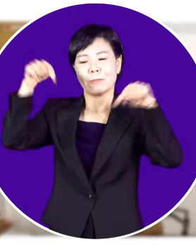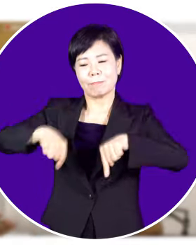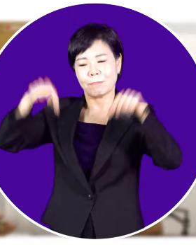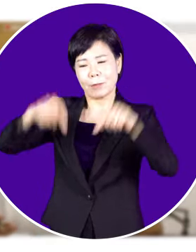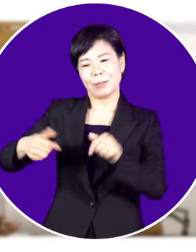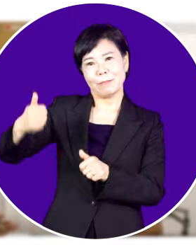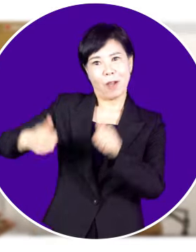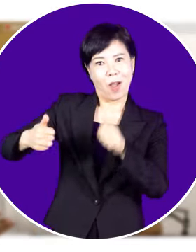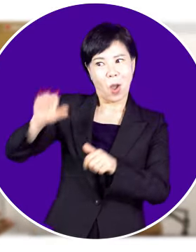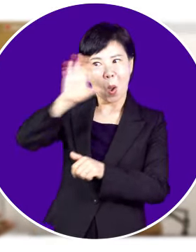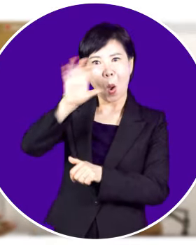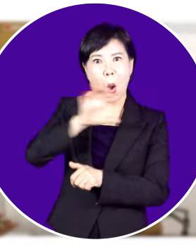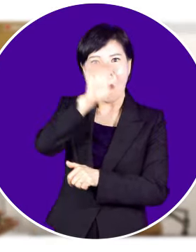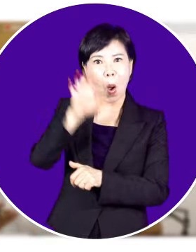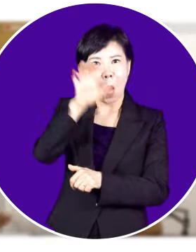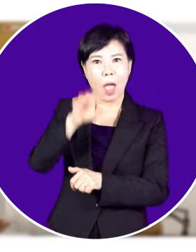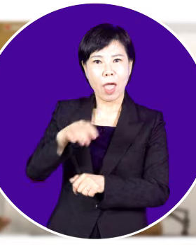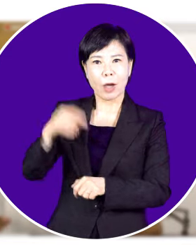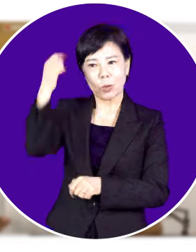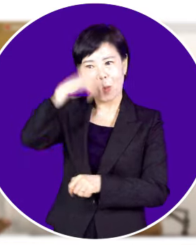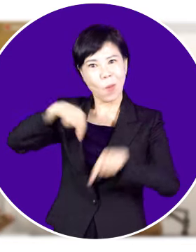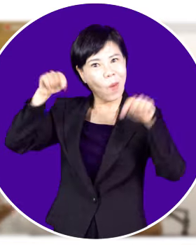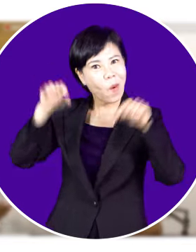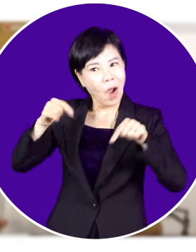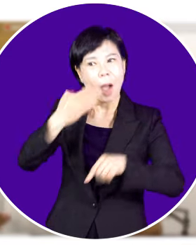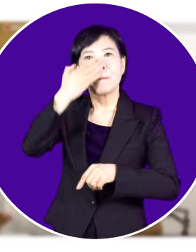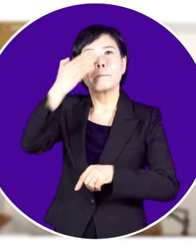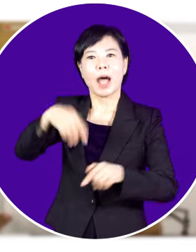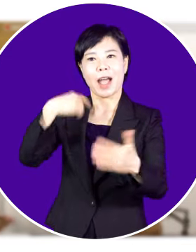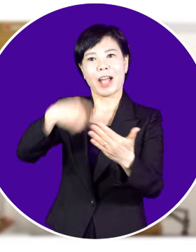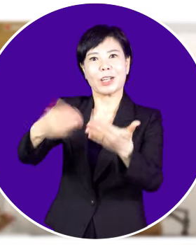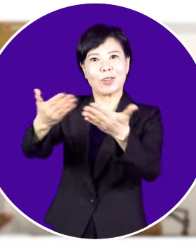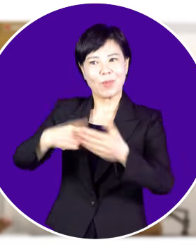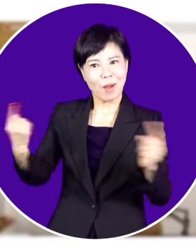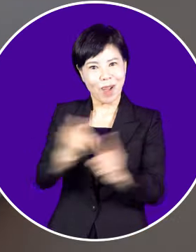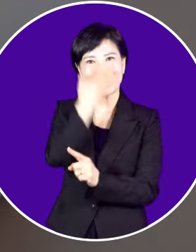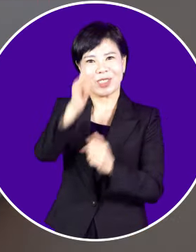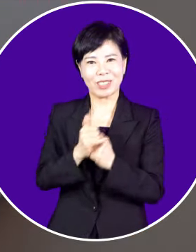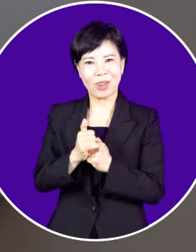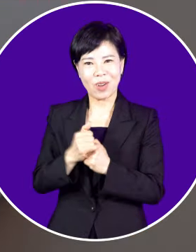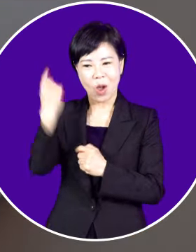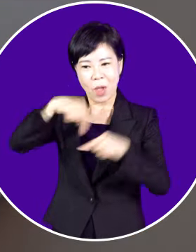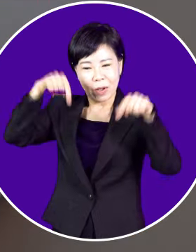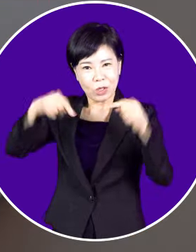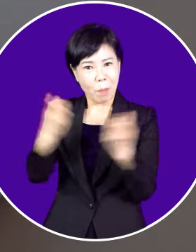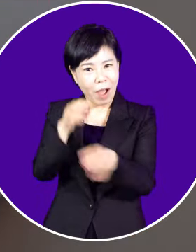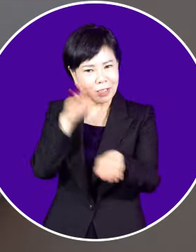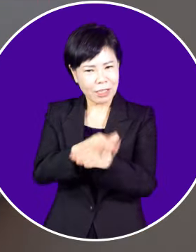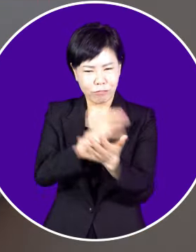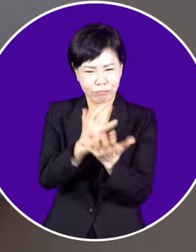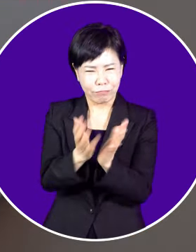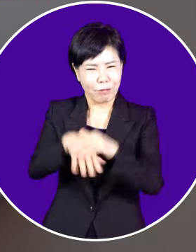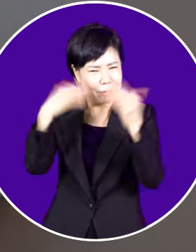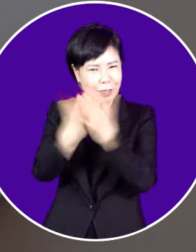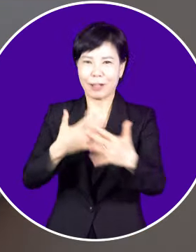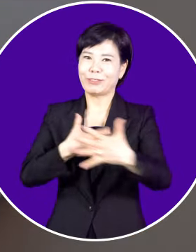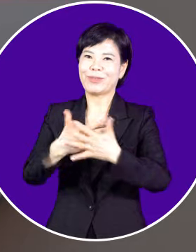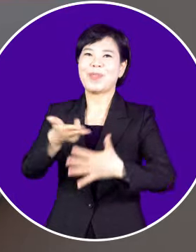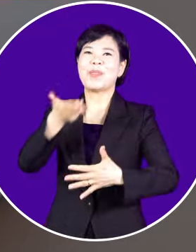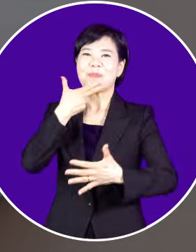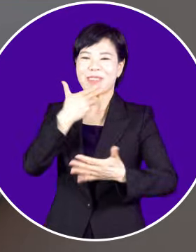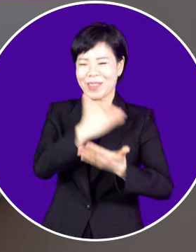함께 실전처럼 면접을 진행하고 진단과 코칭까지 받을 수 있고요. 어떤 면접 유형이든 두렵지